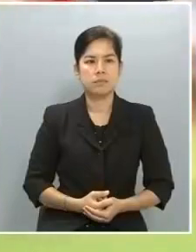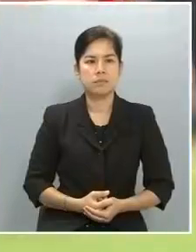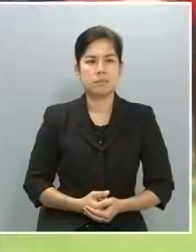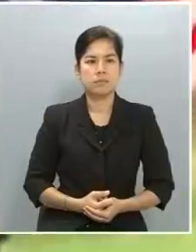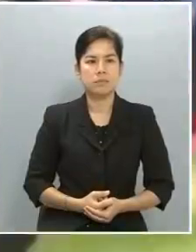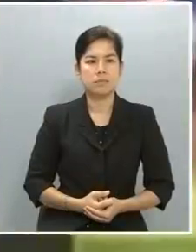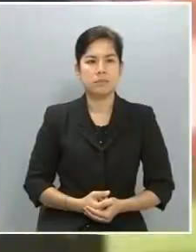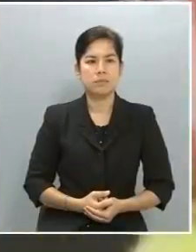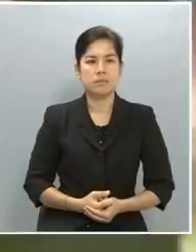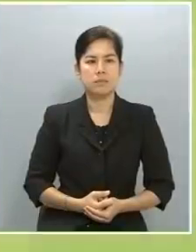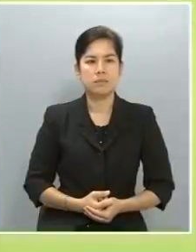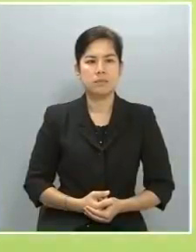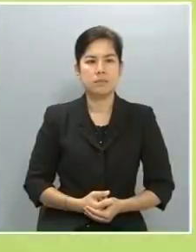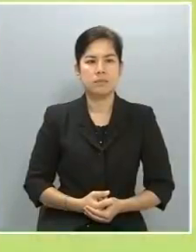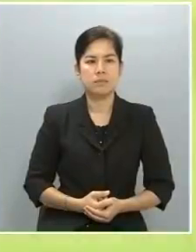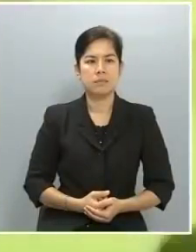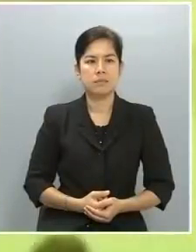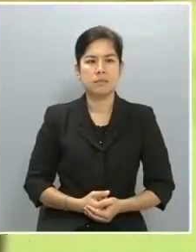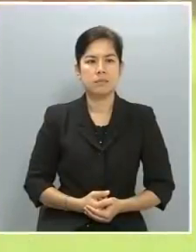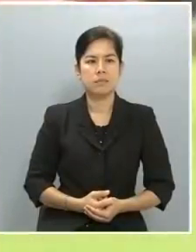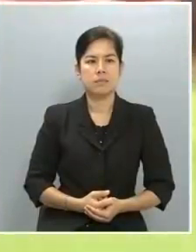I love this game